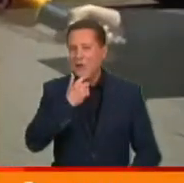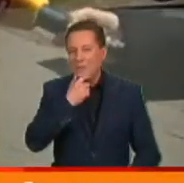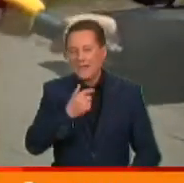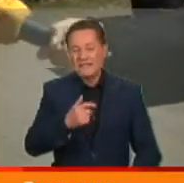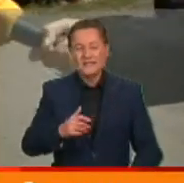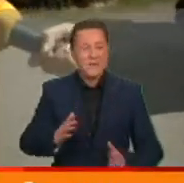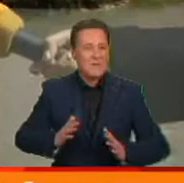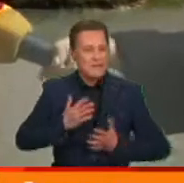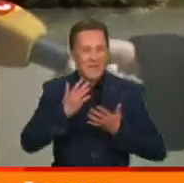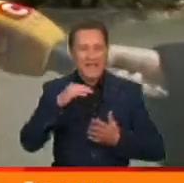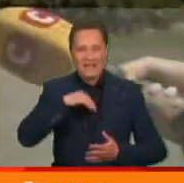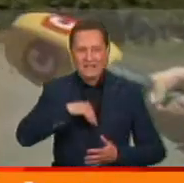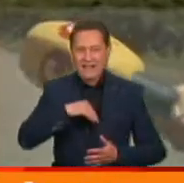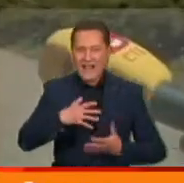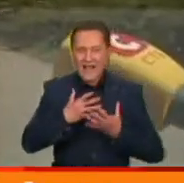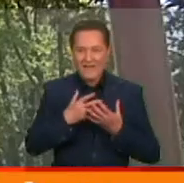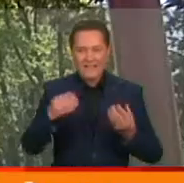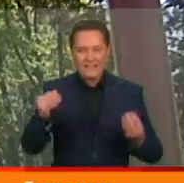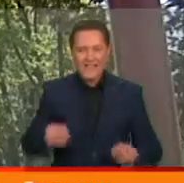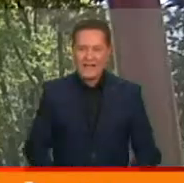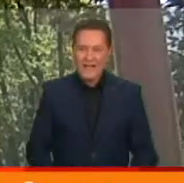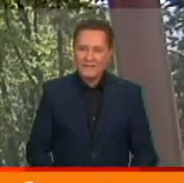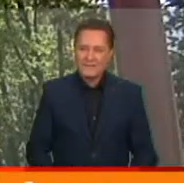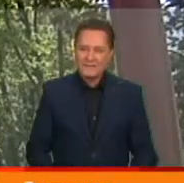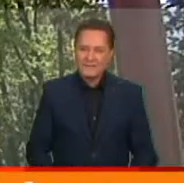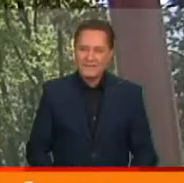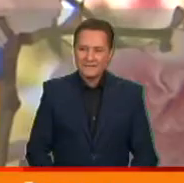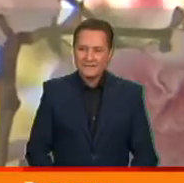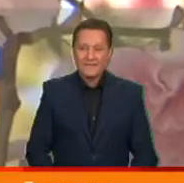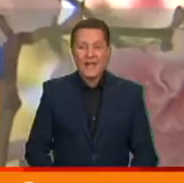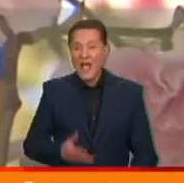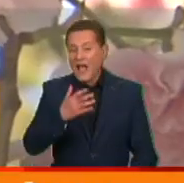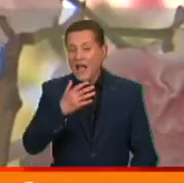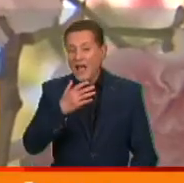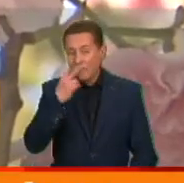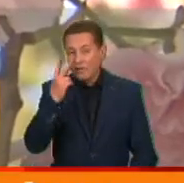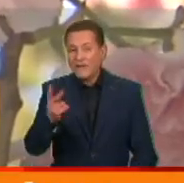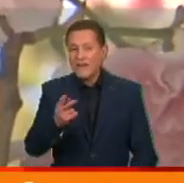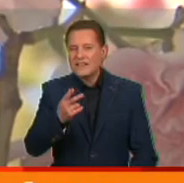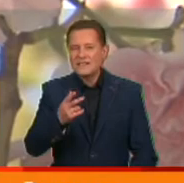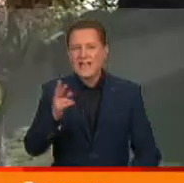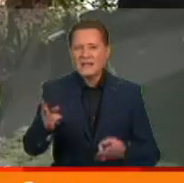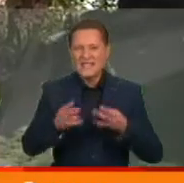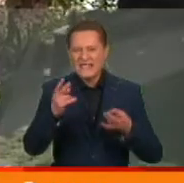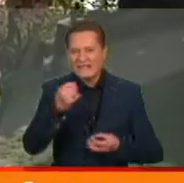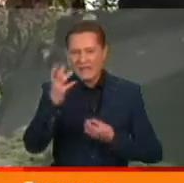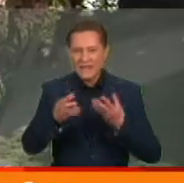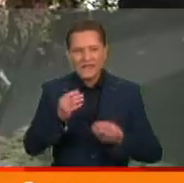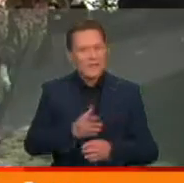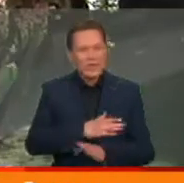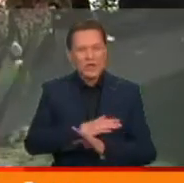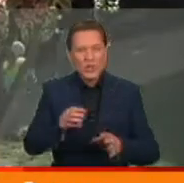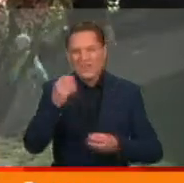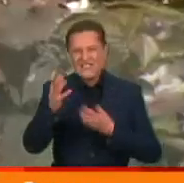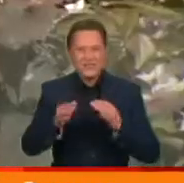настроєння весіннє. Да, крошка? Милуватися тендітними квітами українці зможуть недовго, адже цвітуть